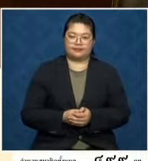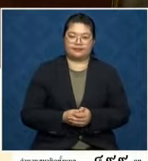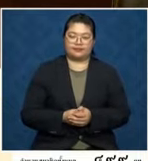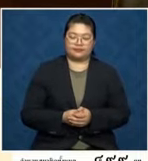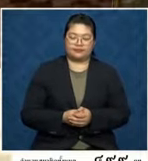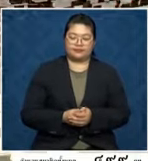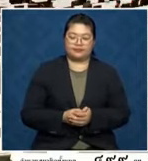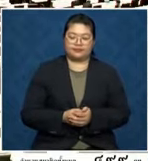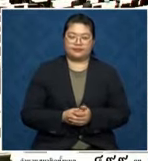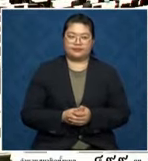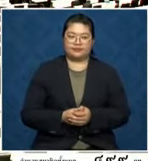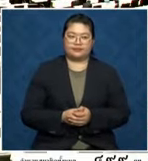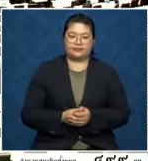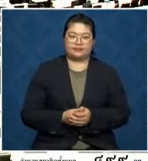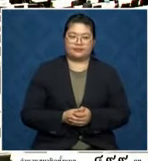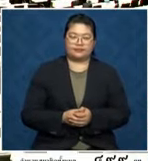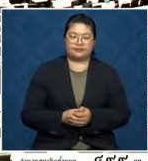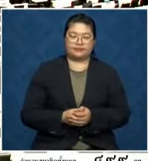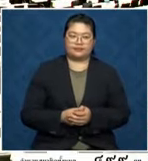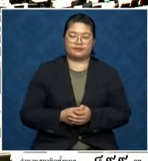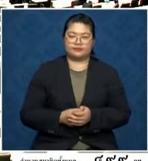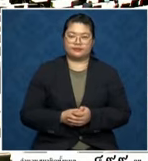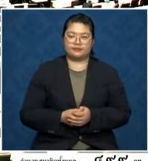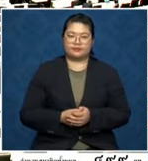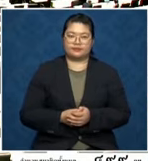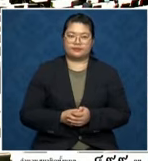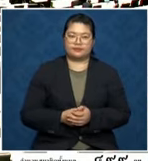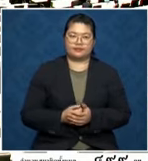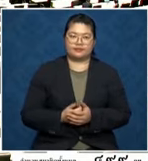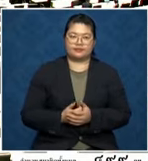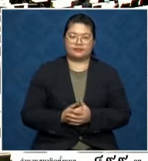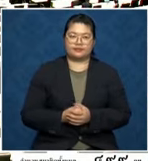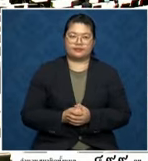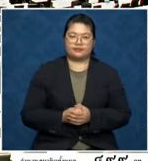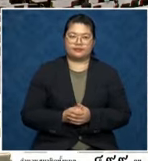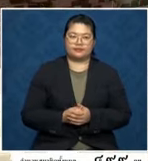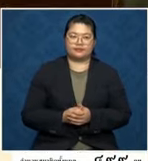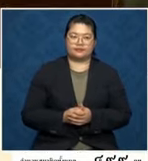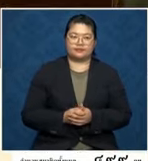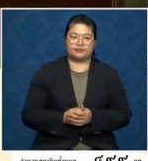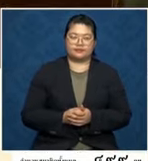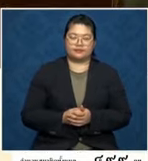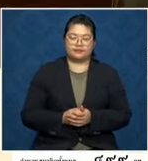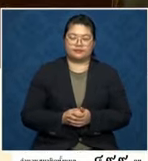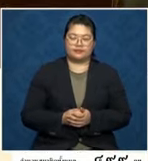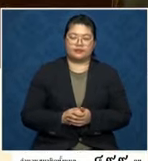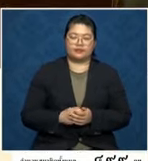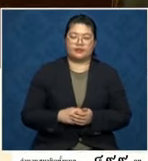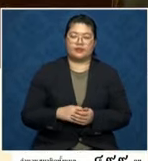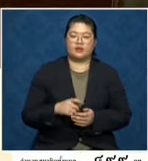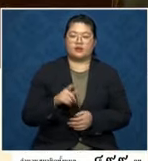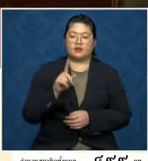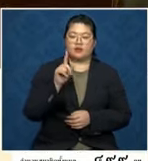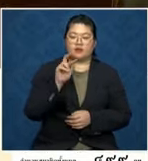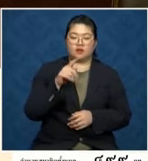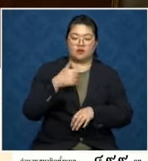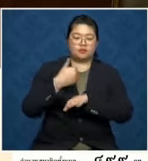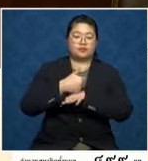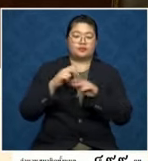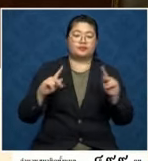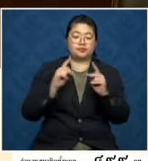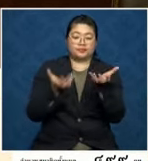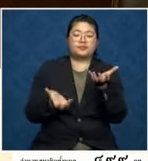ท่านรัฐมนตรีครับมองไม่เห็นนะครับก็มีท่านรัฐมนตรีว่าการกระทรวงยุติธรรมนะครับมาร่วมชี้แ